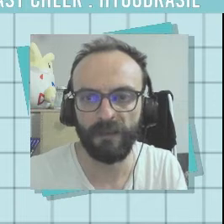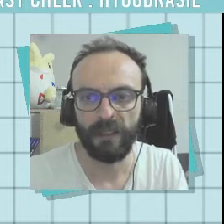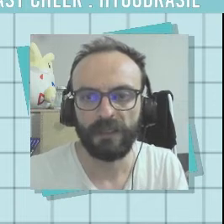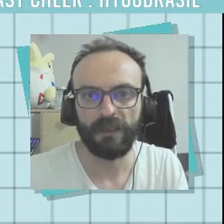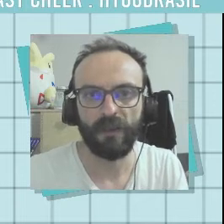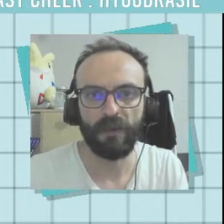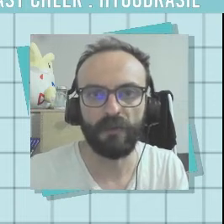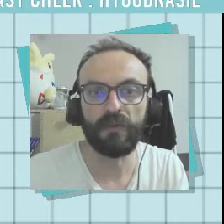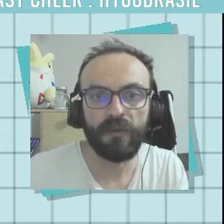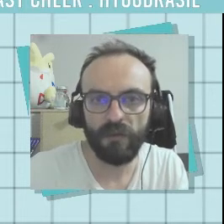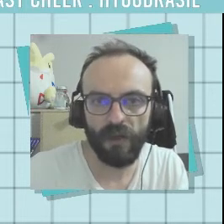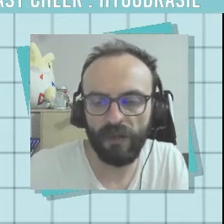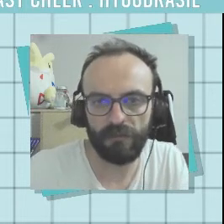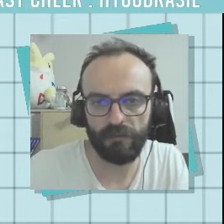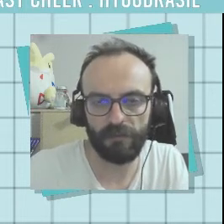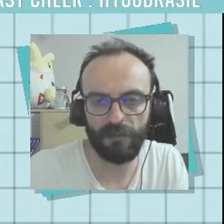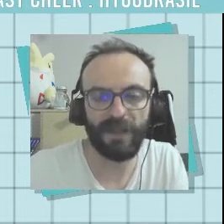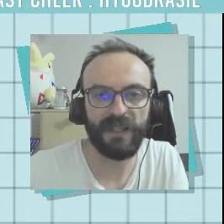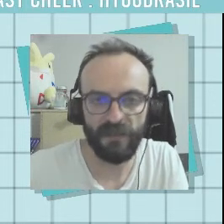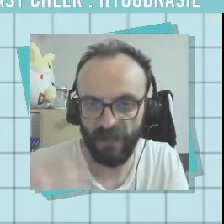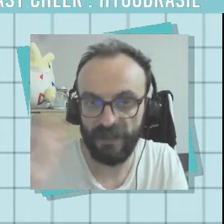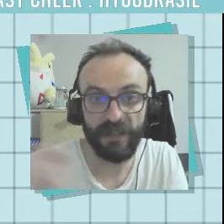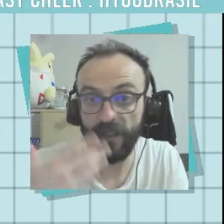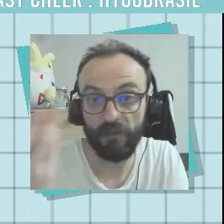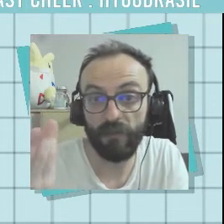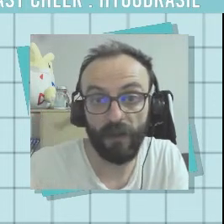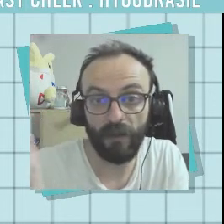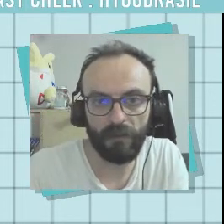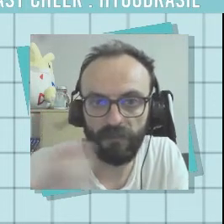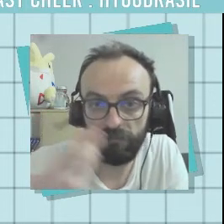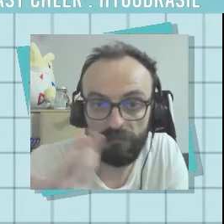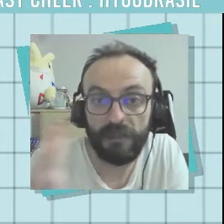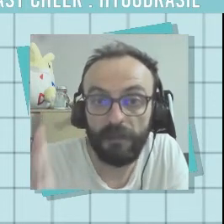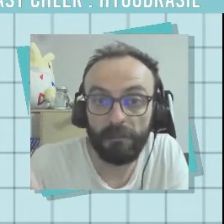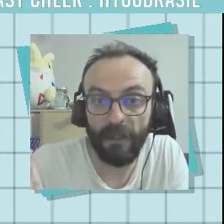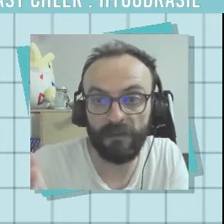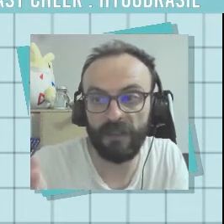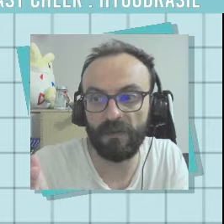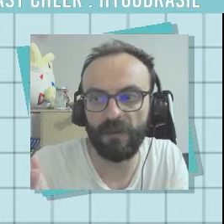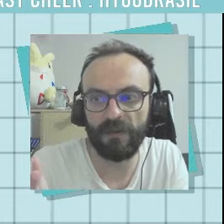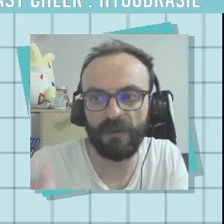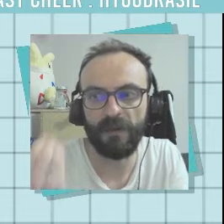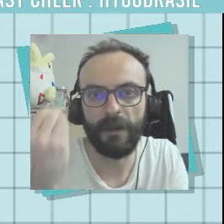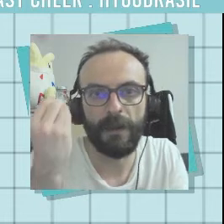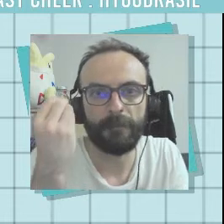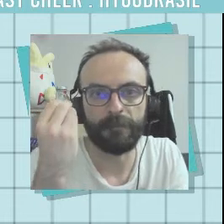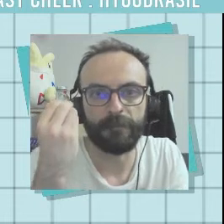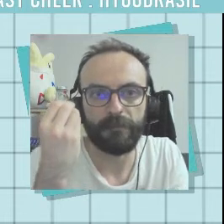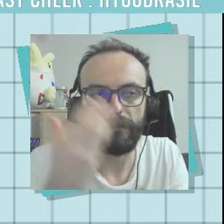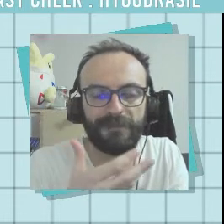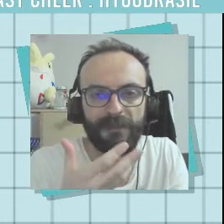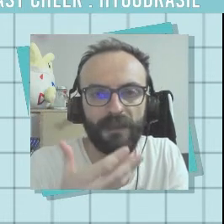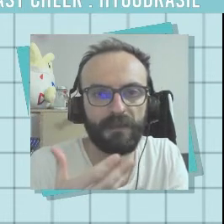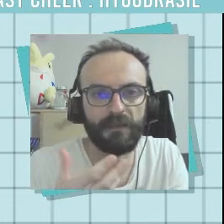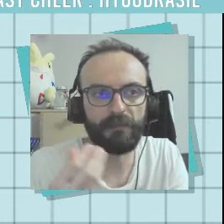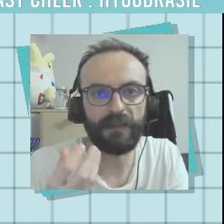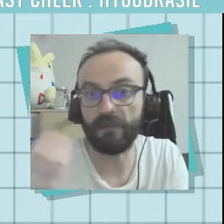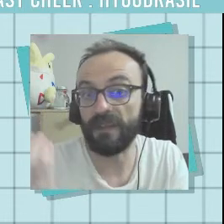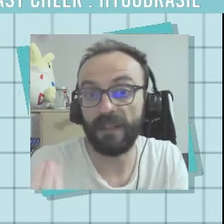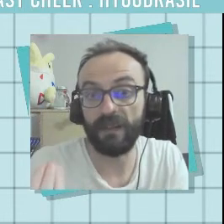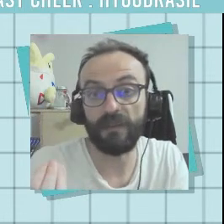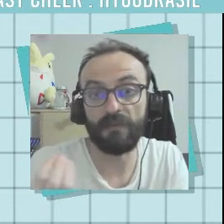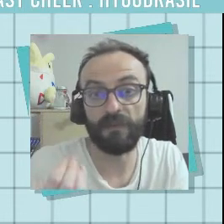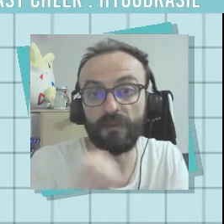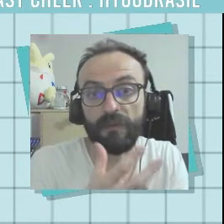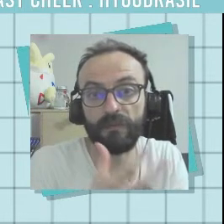Merlin, ou que ce soit par les universités ou enfin par les gens qui subventionnent. Bah du coup,